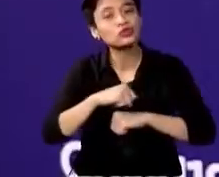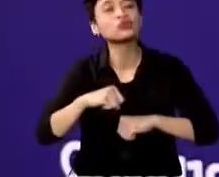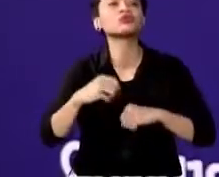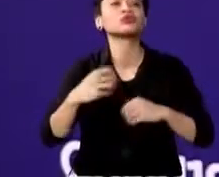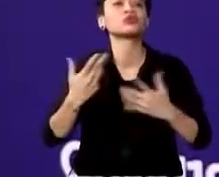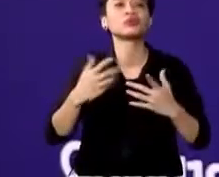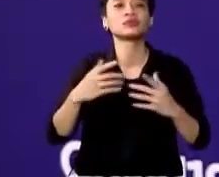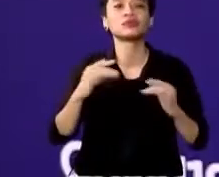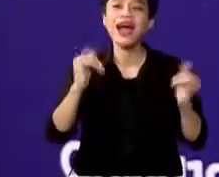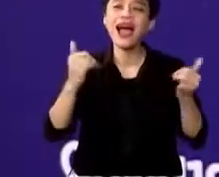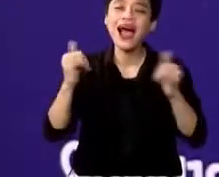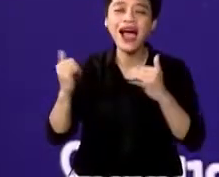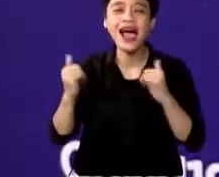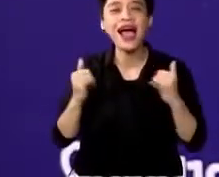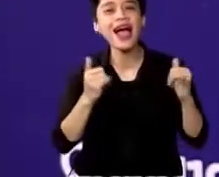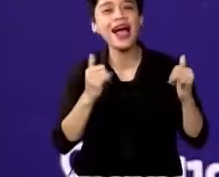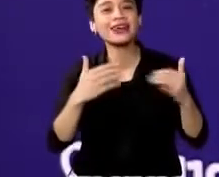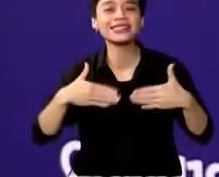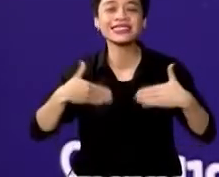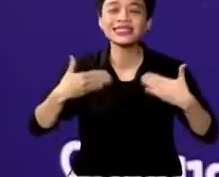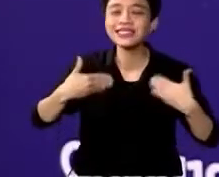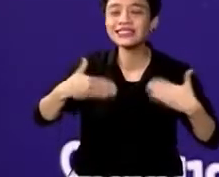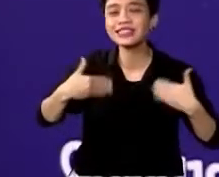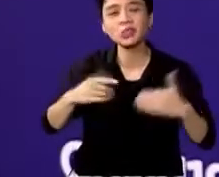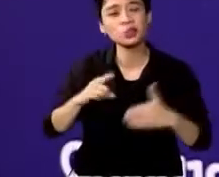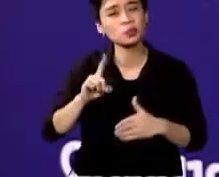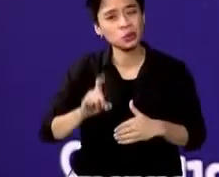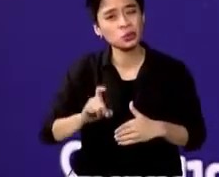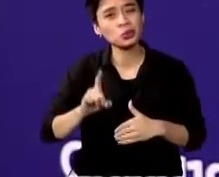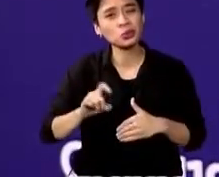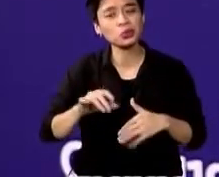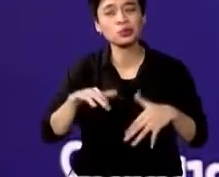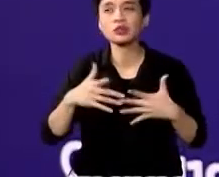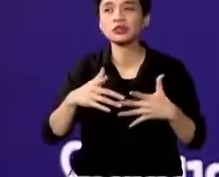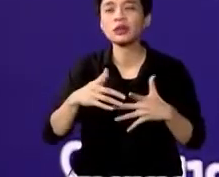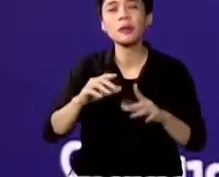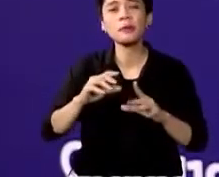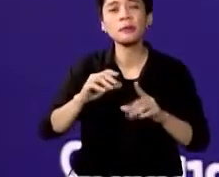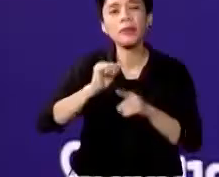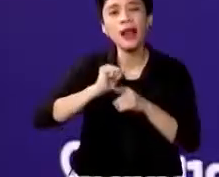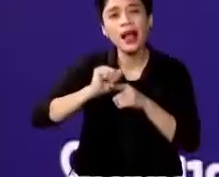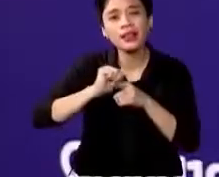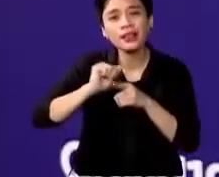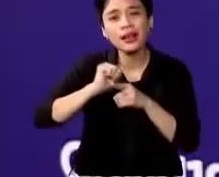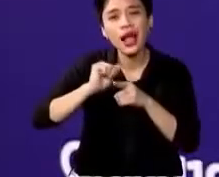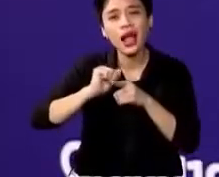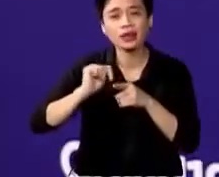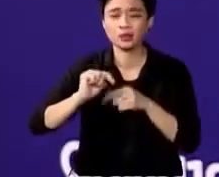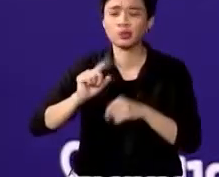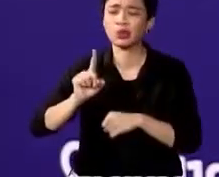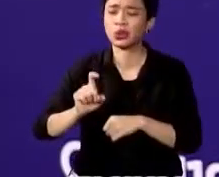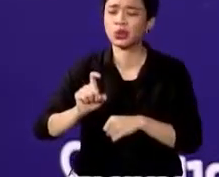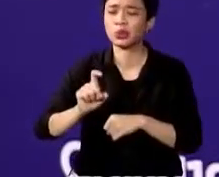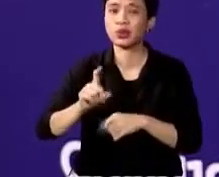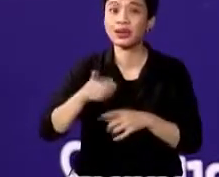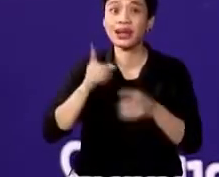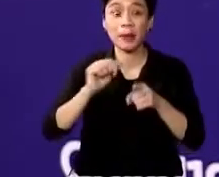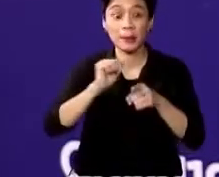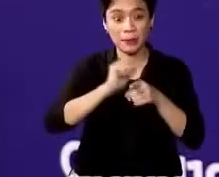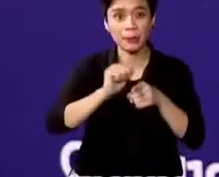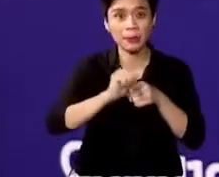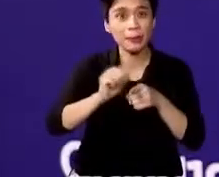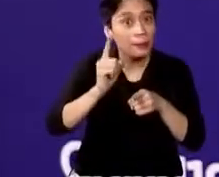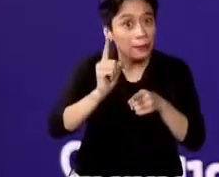ada ee apa namanya ee ee Diklat gitu ya pelatihan-pelatihan yang tentunya ini akan memberikan suatu suasana